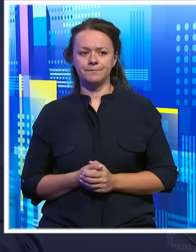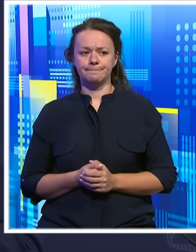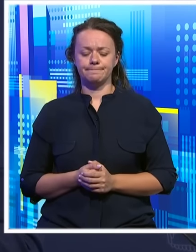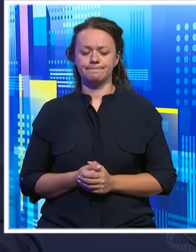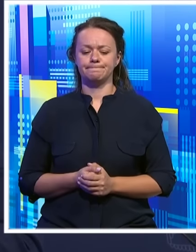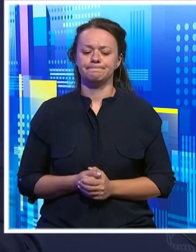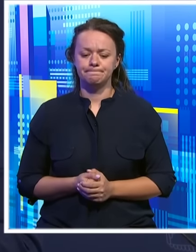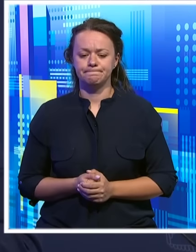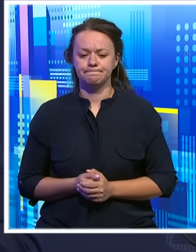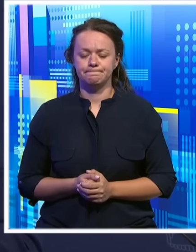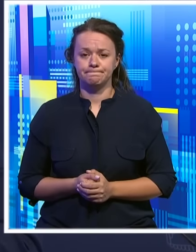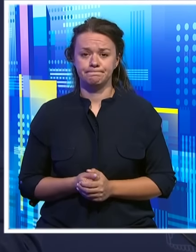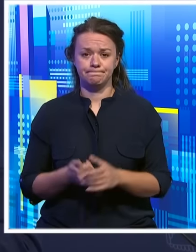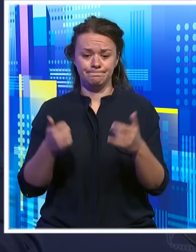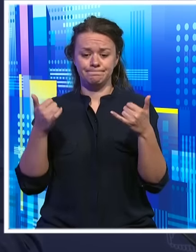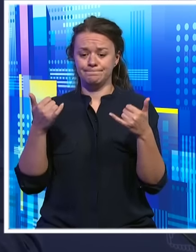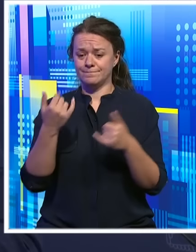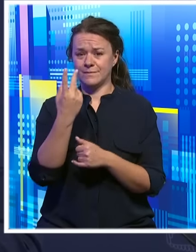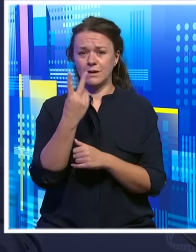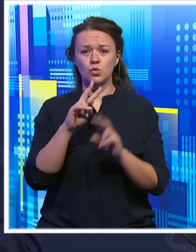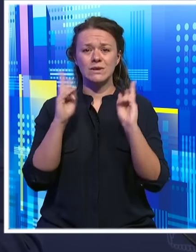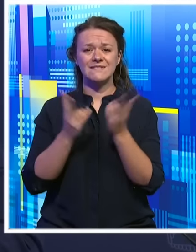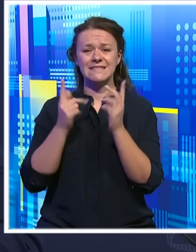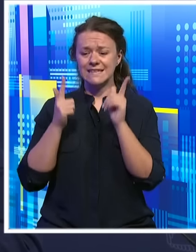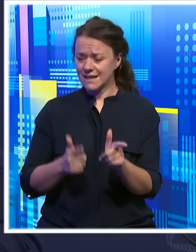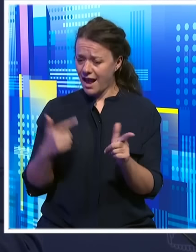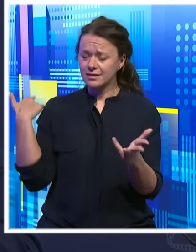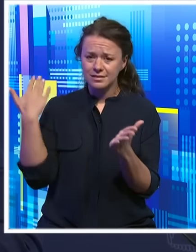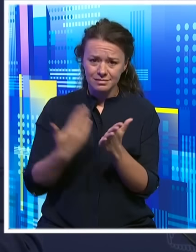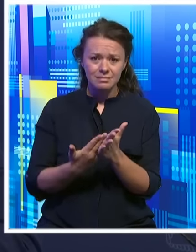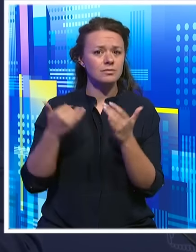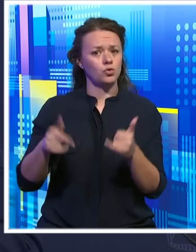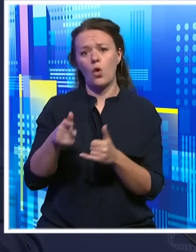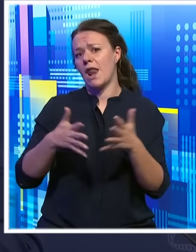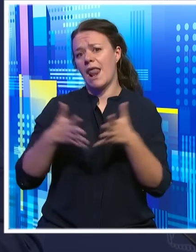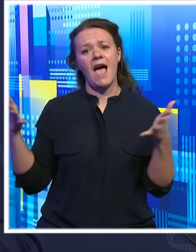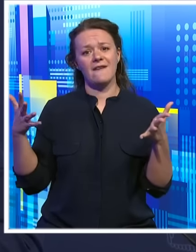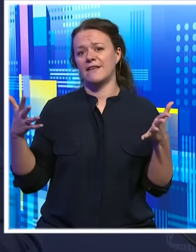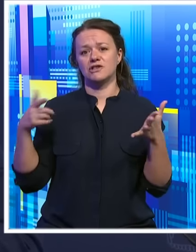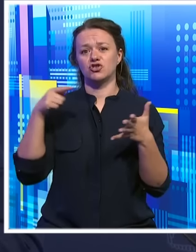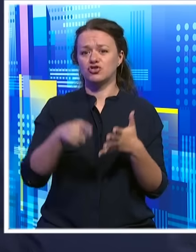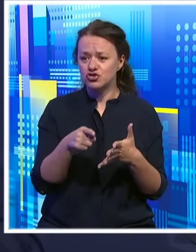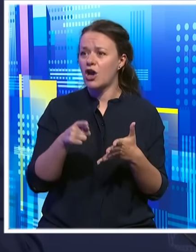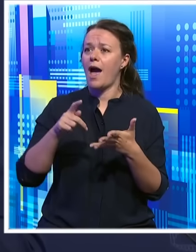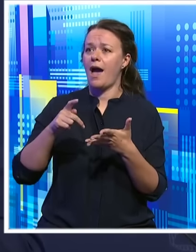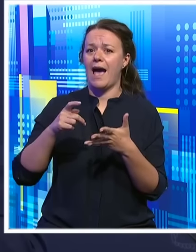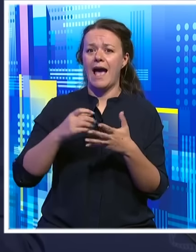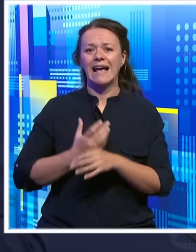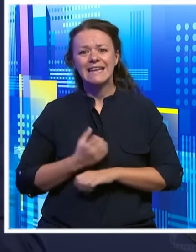najveće geopolitičke krize posle Drugog svetskog rata i ja želim zarad istorije da vam kažem,